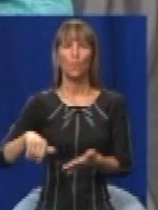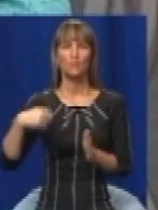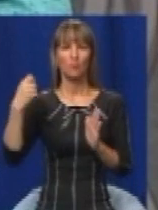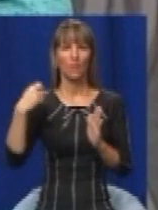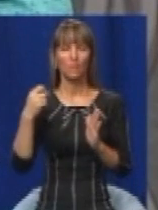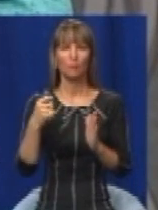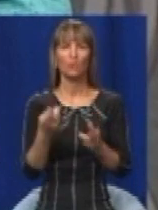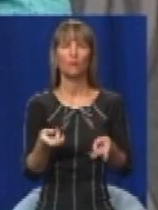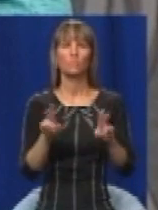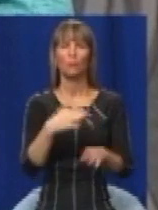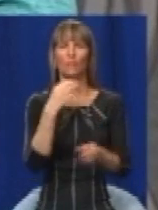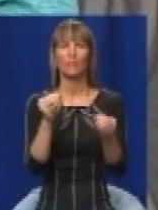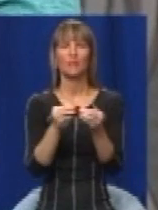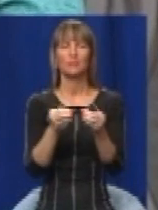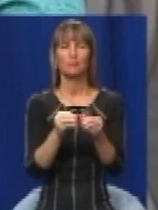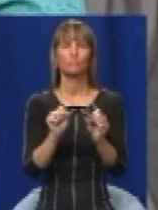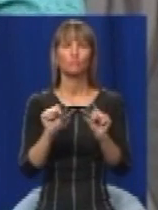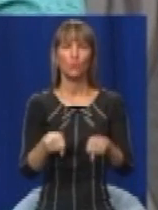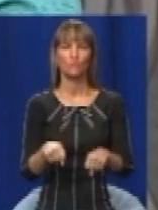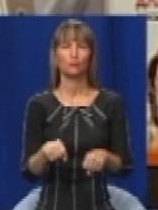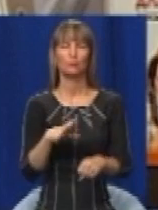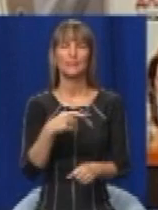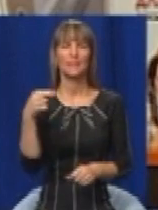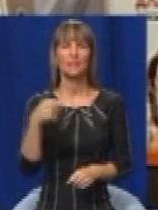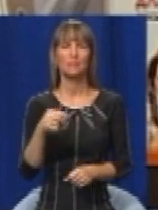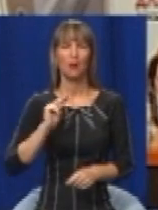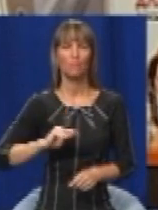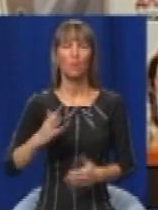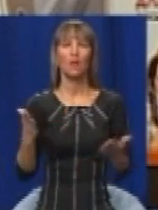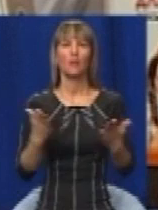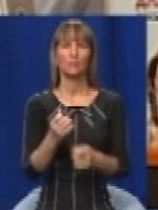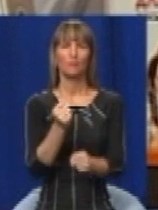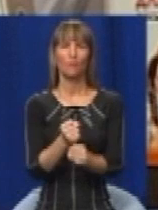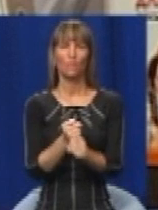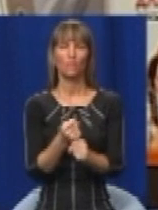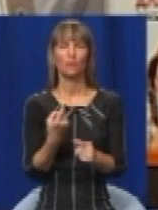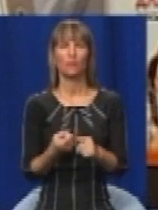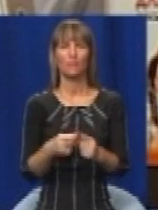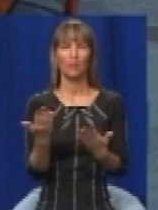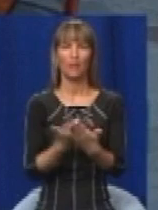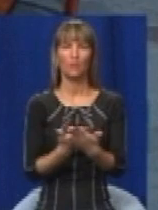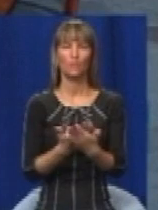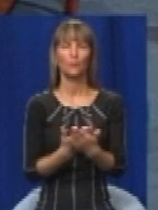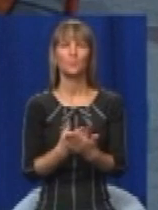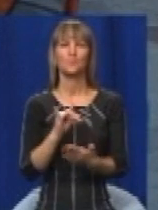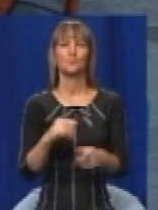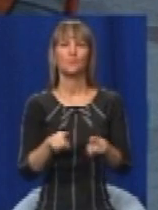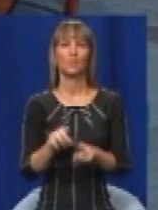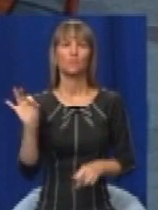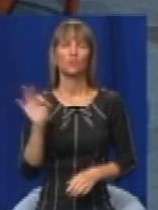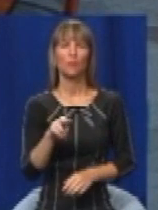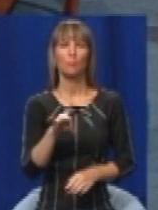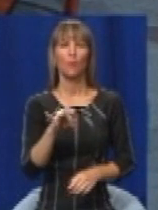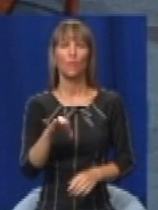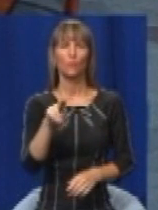залишаються чимало десятків, навіть, можливо, там, тисяч працівників, котрі створюють певний фільм. Також дуже часто